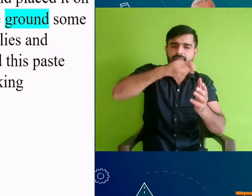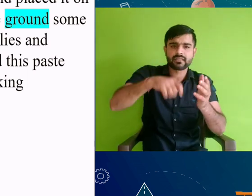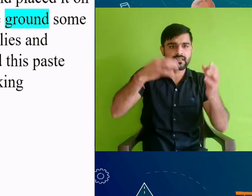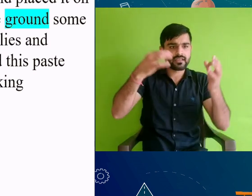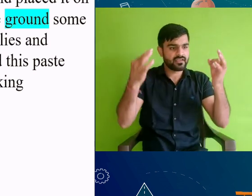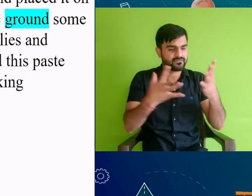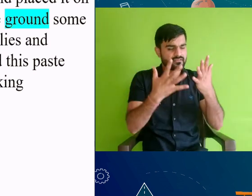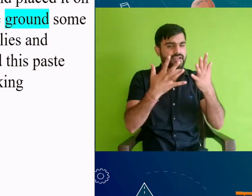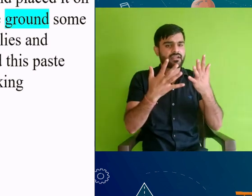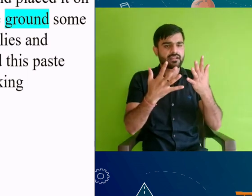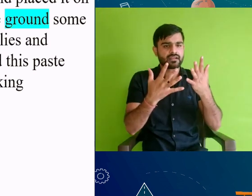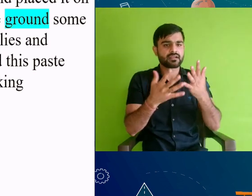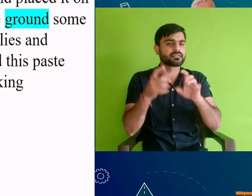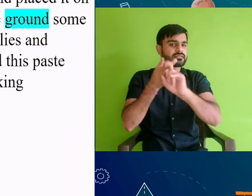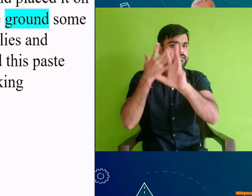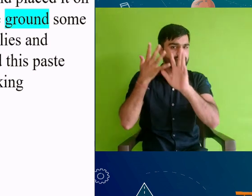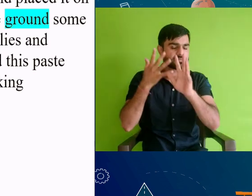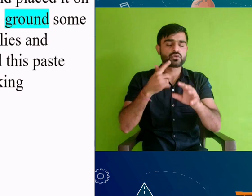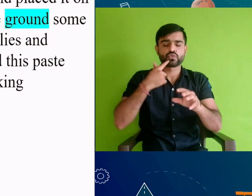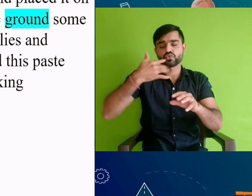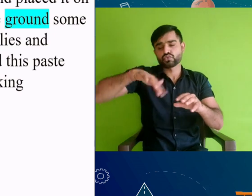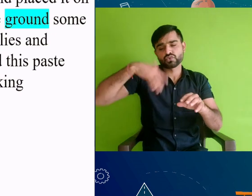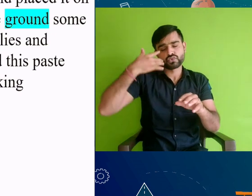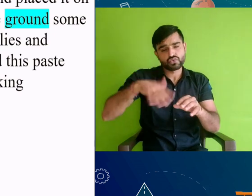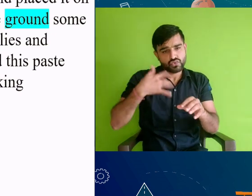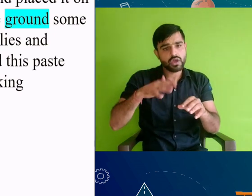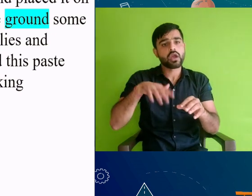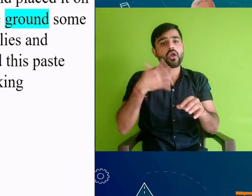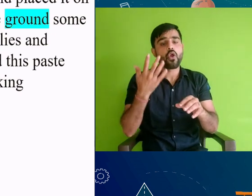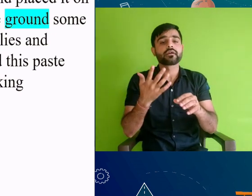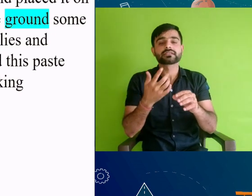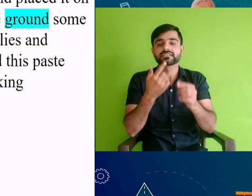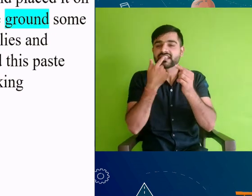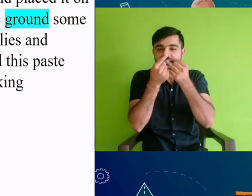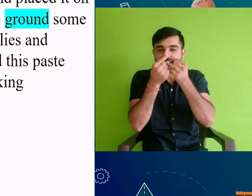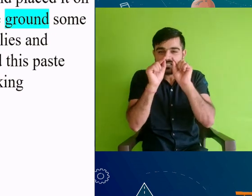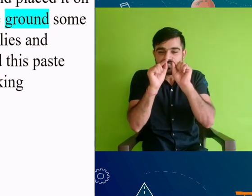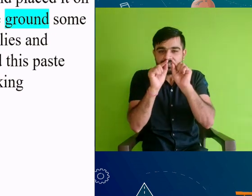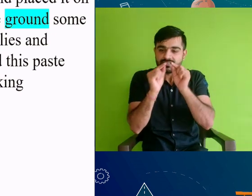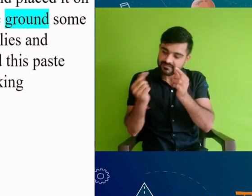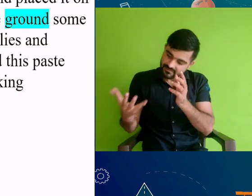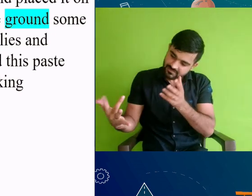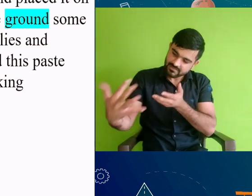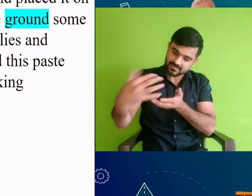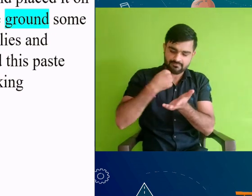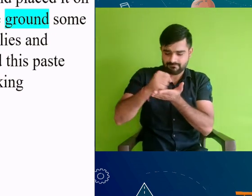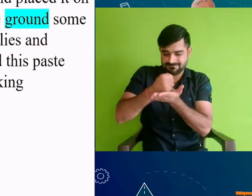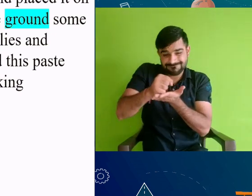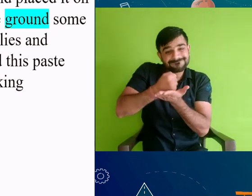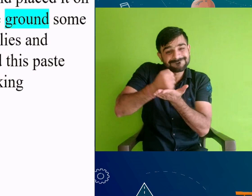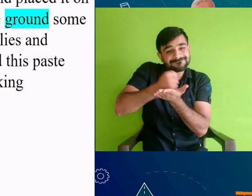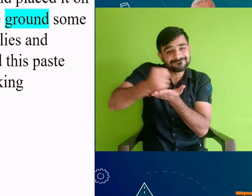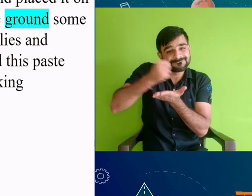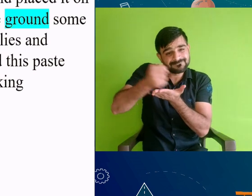कोकोनट, ग्रीन चिलीज एंड गार्लिक टुगेदर। अब उन्होंने क्या करा कि कुछ